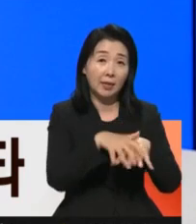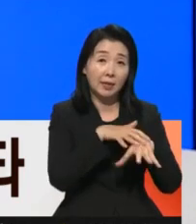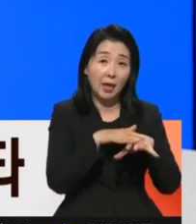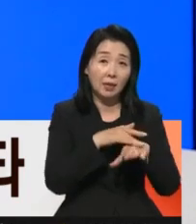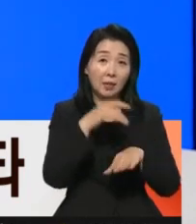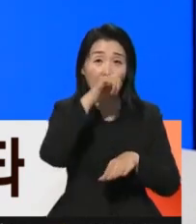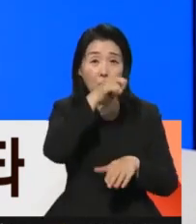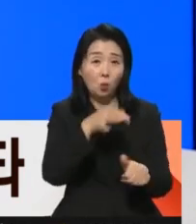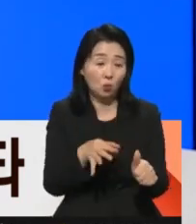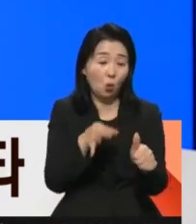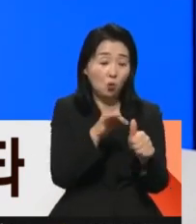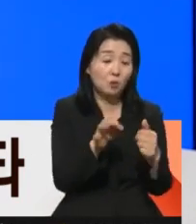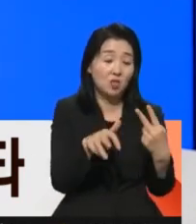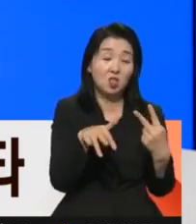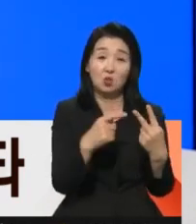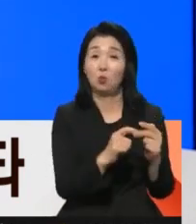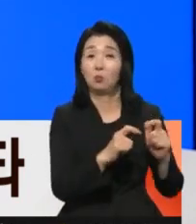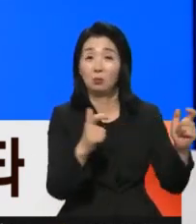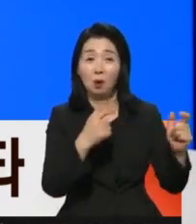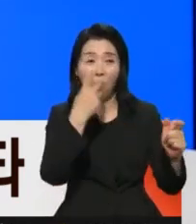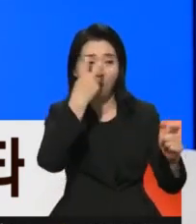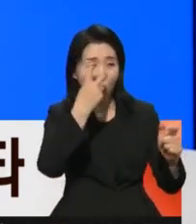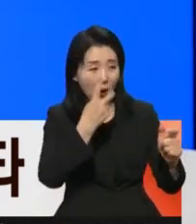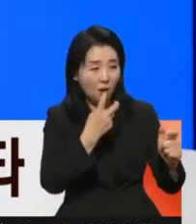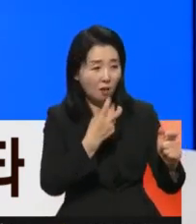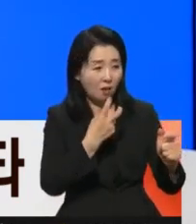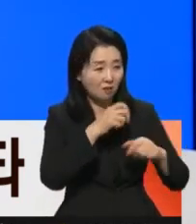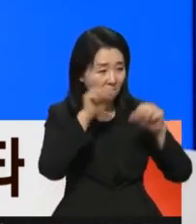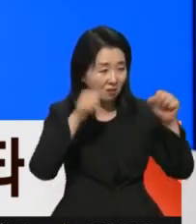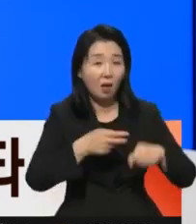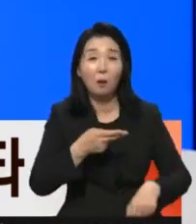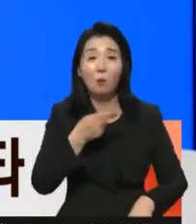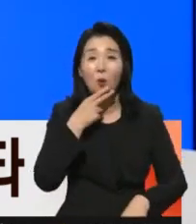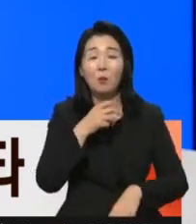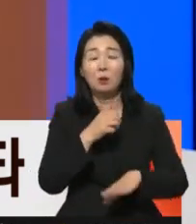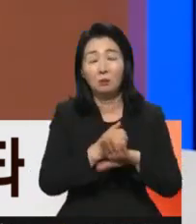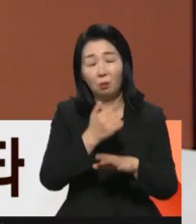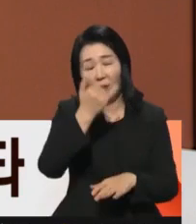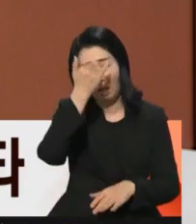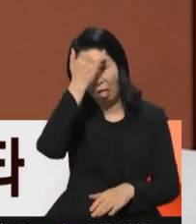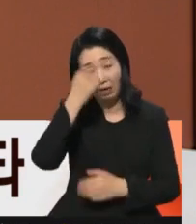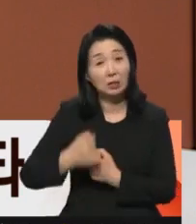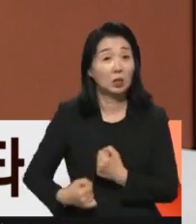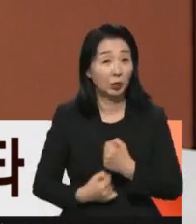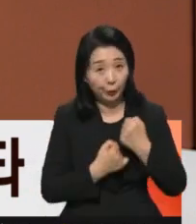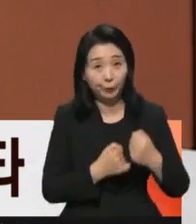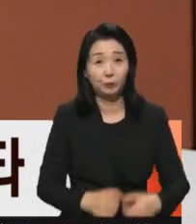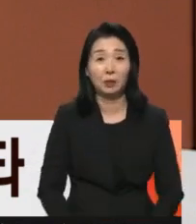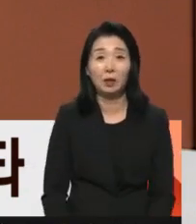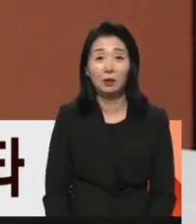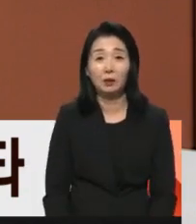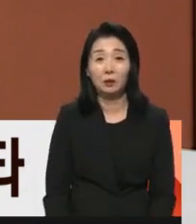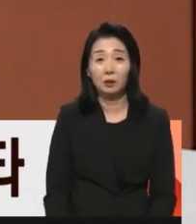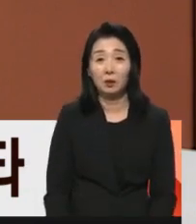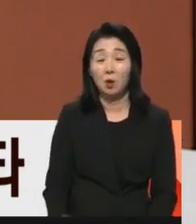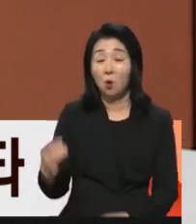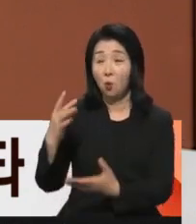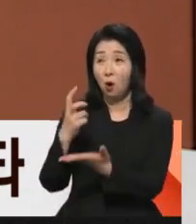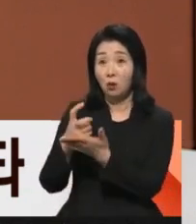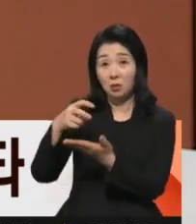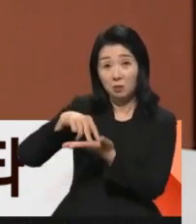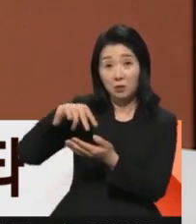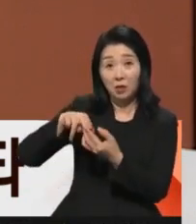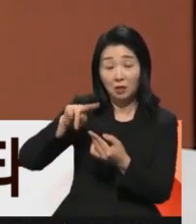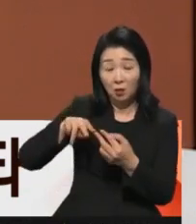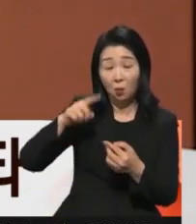원 늘어났는데 제대로 된 관리 감독 시스템이 없어서 도덕적 해이가 만연했다고 발언했죠. 원칙적인 입장으로